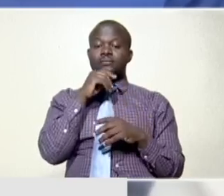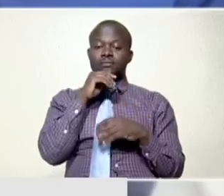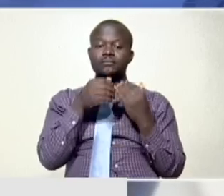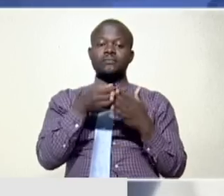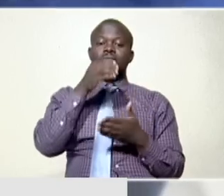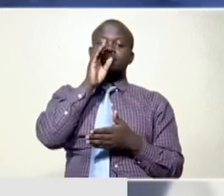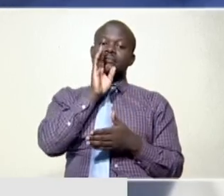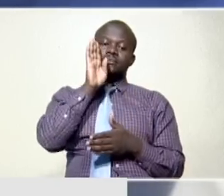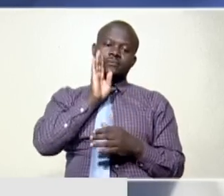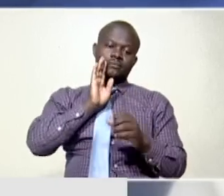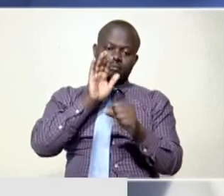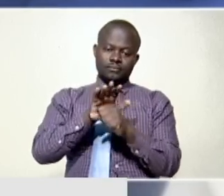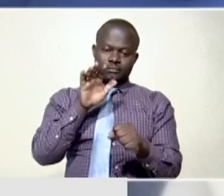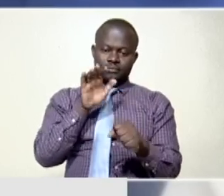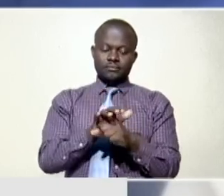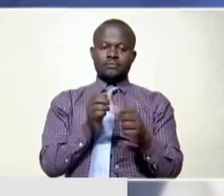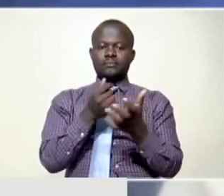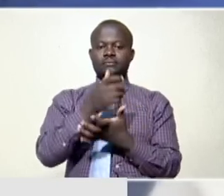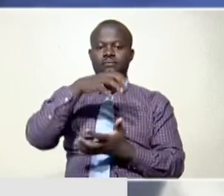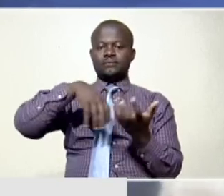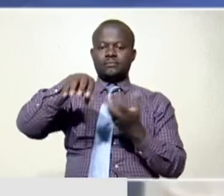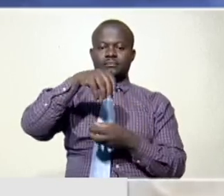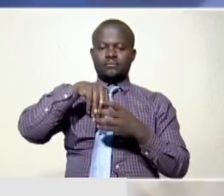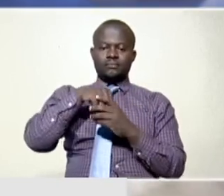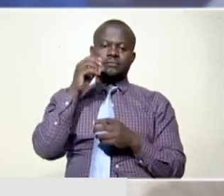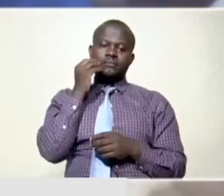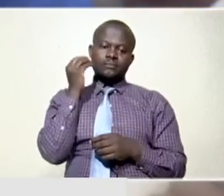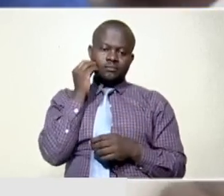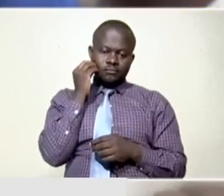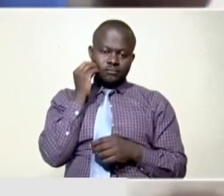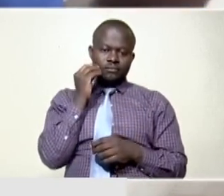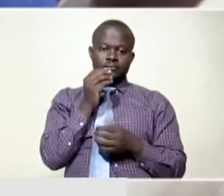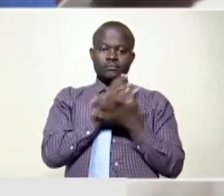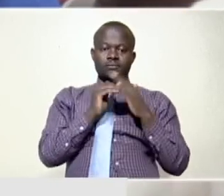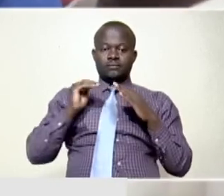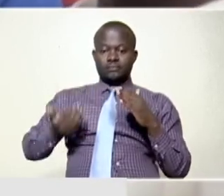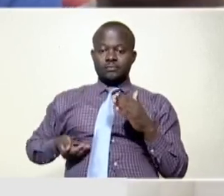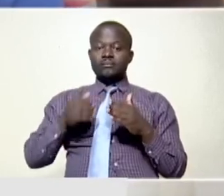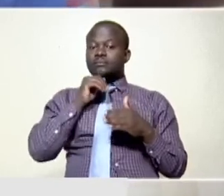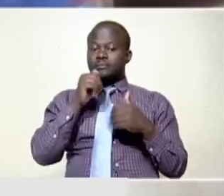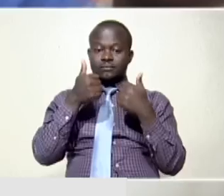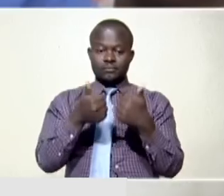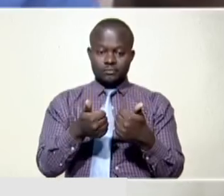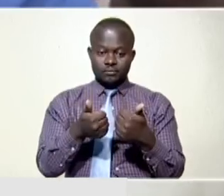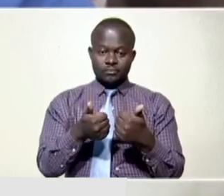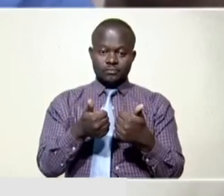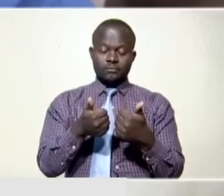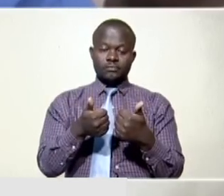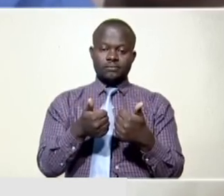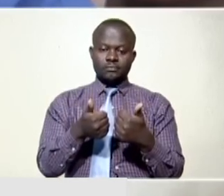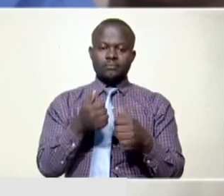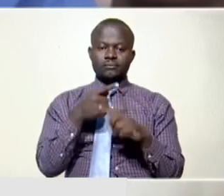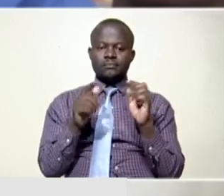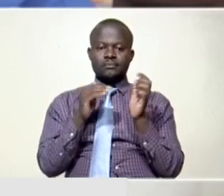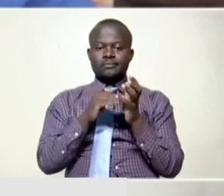inzoga zikabije bagateza umutekano muke ya mungu hari abagore nabo bataba bameze neza